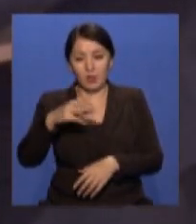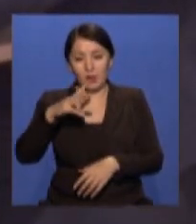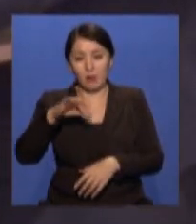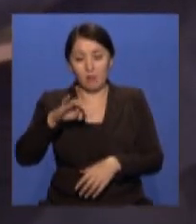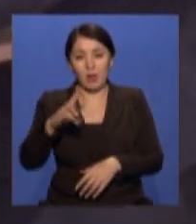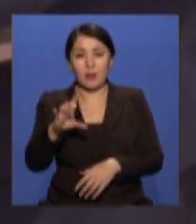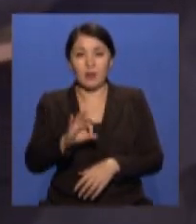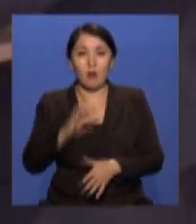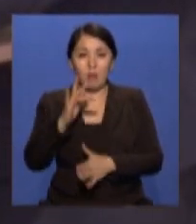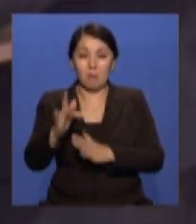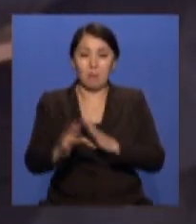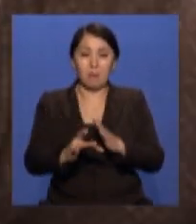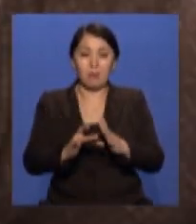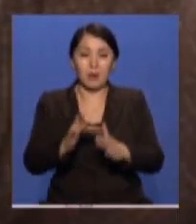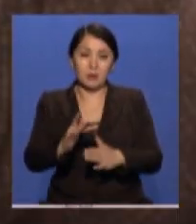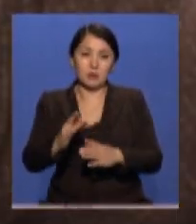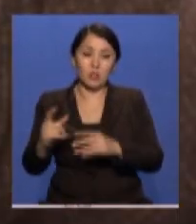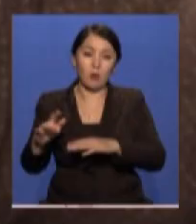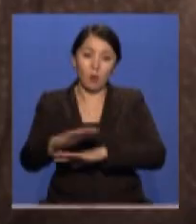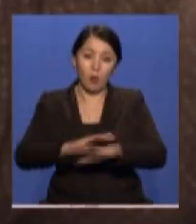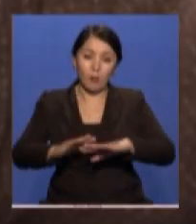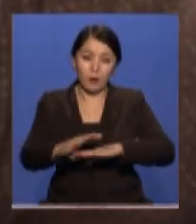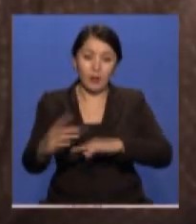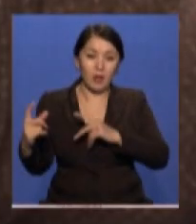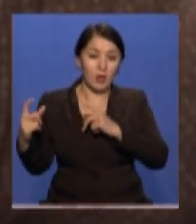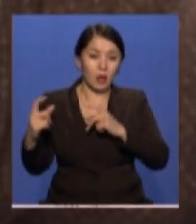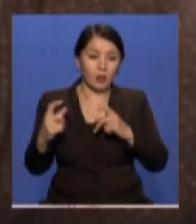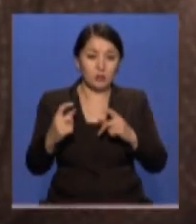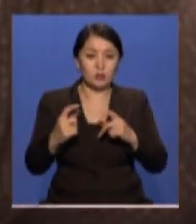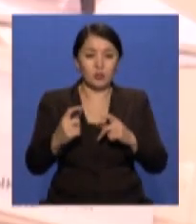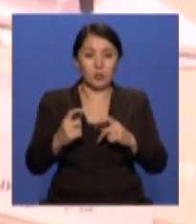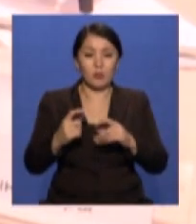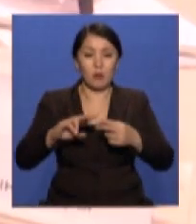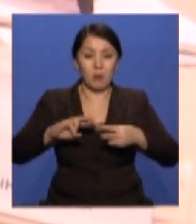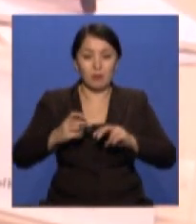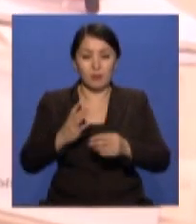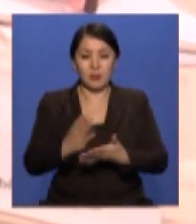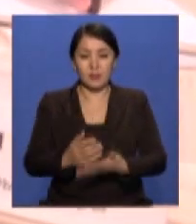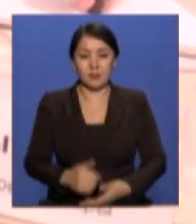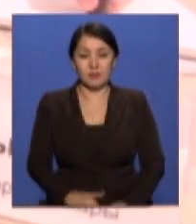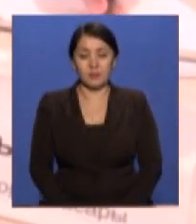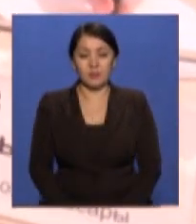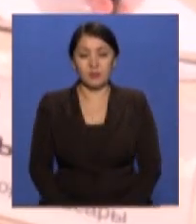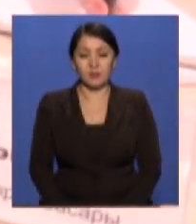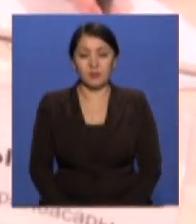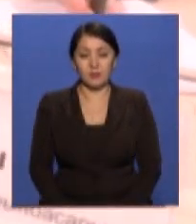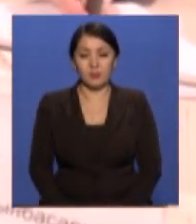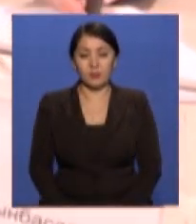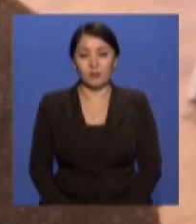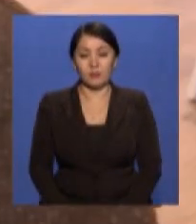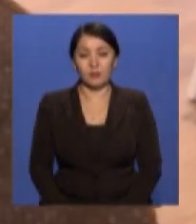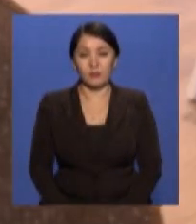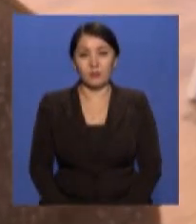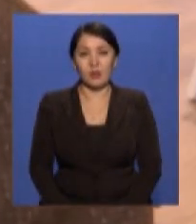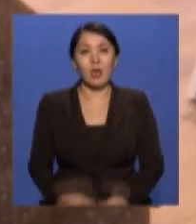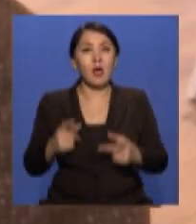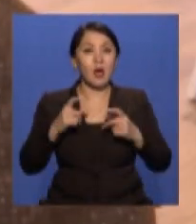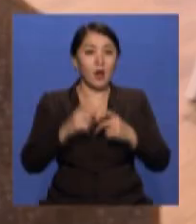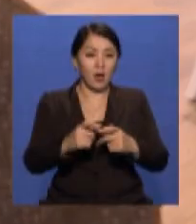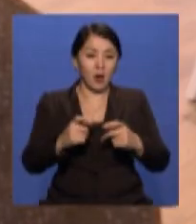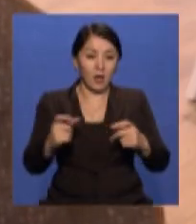ауданының тұрғыны да келді. Ер адам Новокаменкадан облыс орталығына қатынайтын қоғамдық көліктің жоқтығына қынжылады.